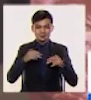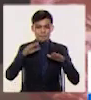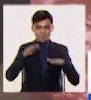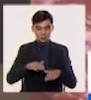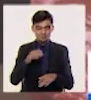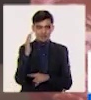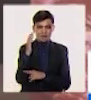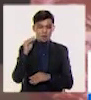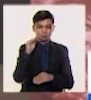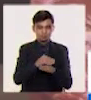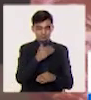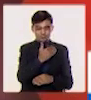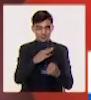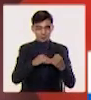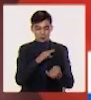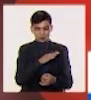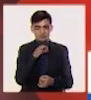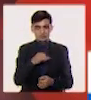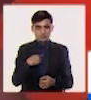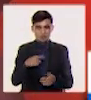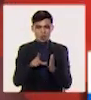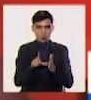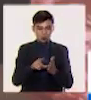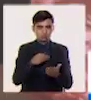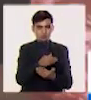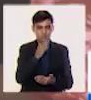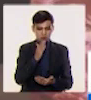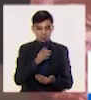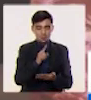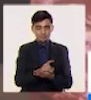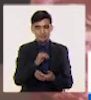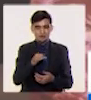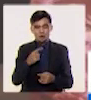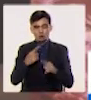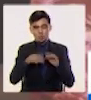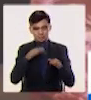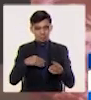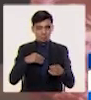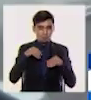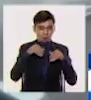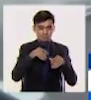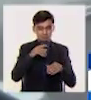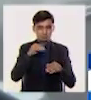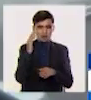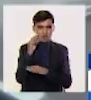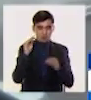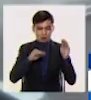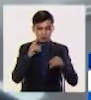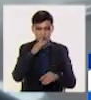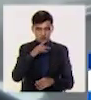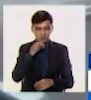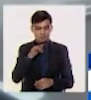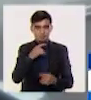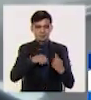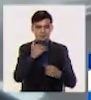қаржы төленеді дағыны, ол қайтадан өзгеріс болады жа бағалау құнына. Оны қалған жерлеріне егілмейді отан. Жер мамандар кейінгі есептеу бойынша